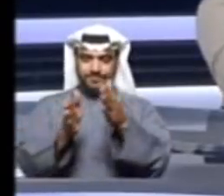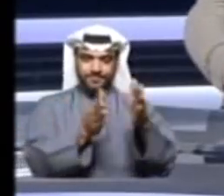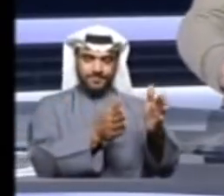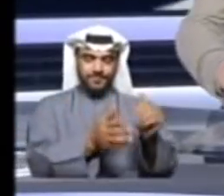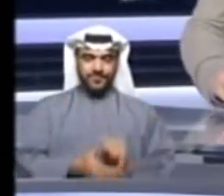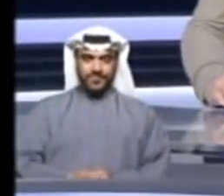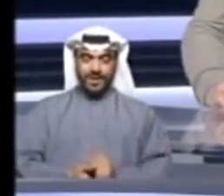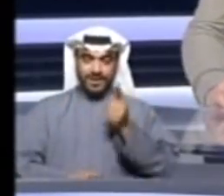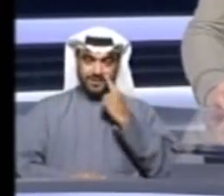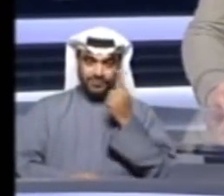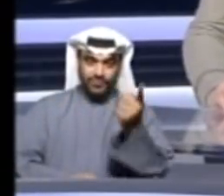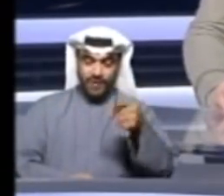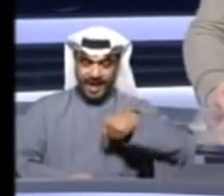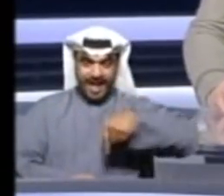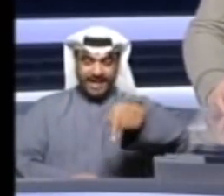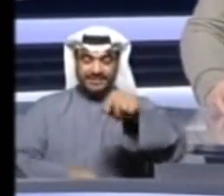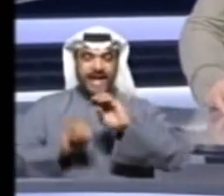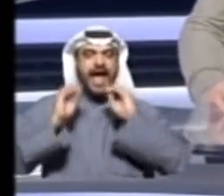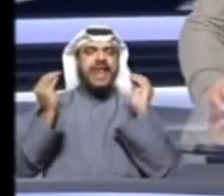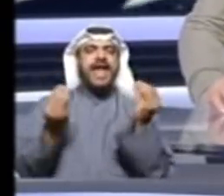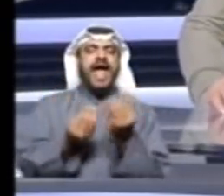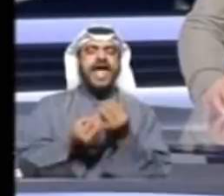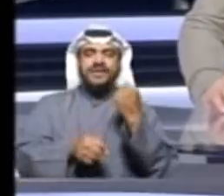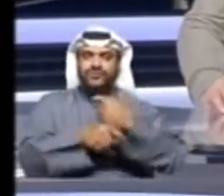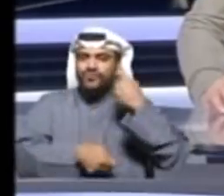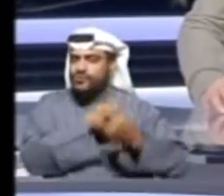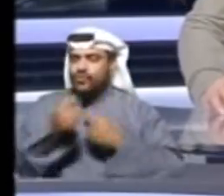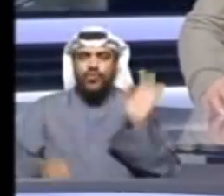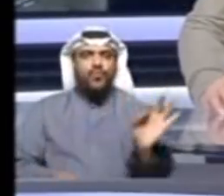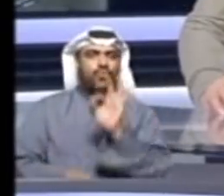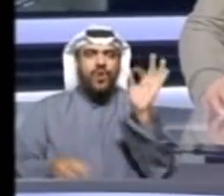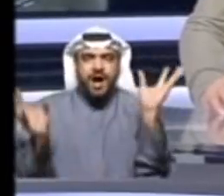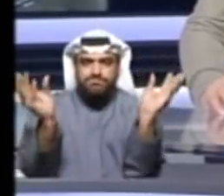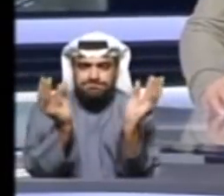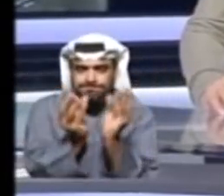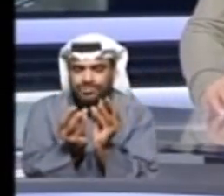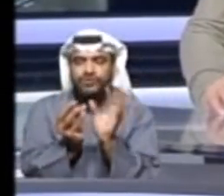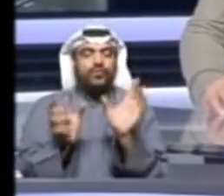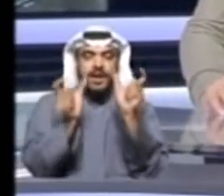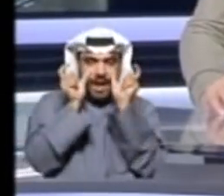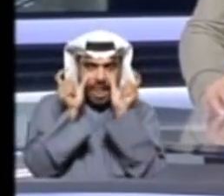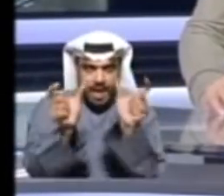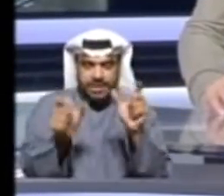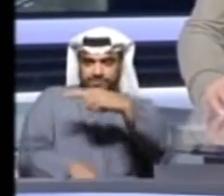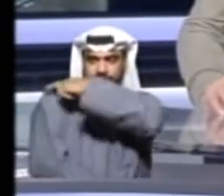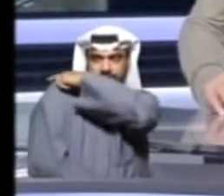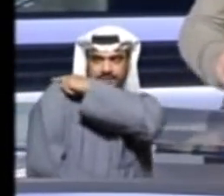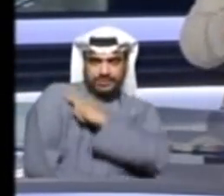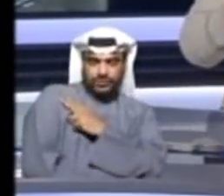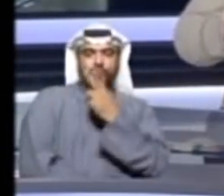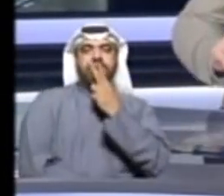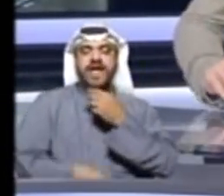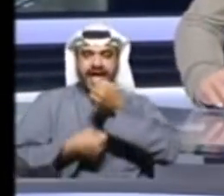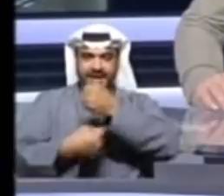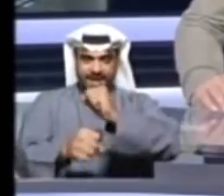قامت الهيئة العامة بتخفيض أعداد العمالة الوافدة في مجالات الحراسة والأمن وأيضا النظافة. نعم،